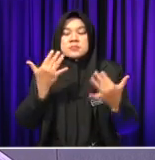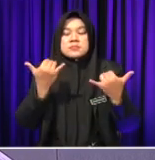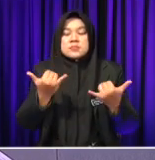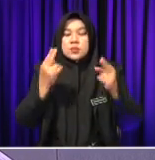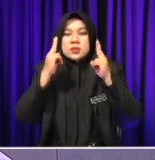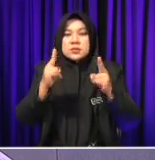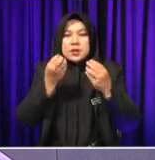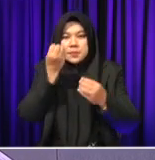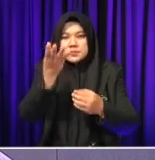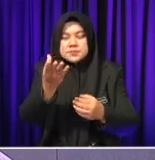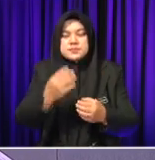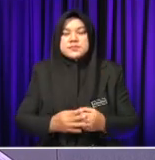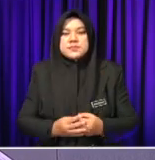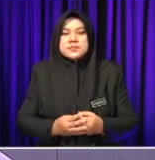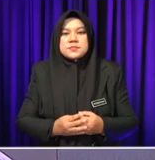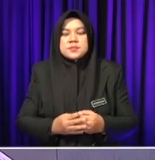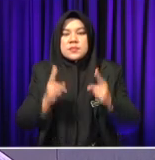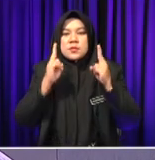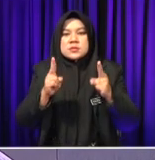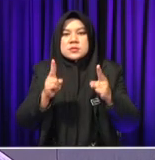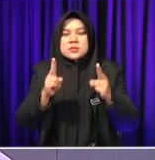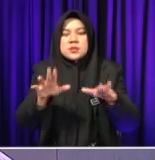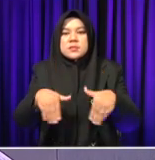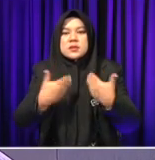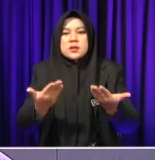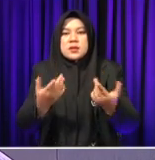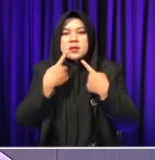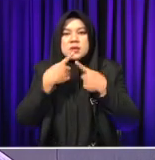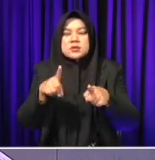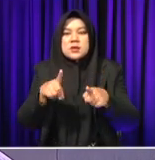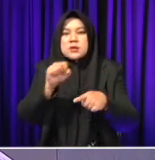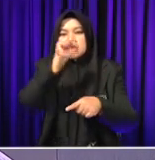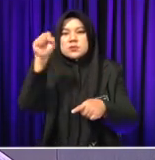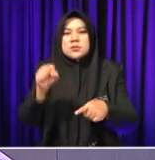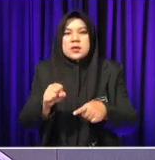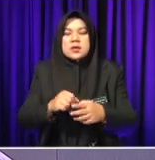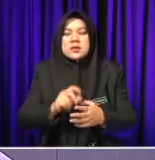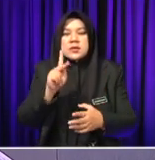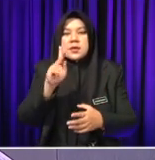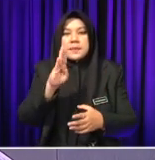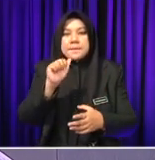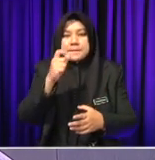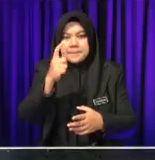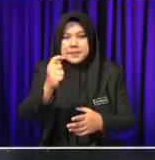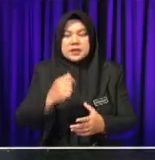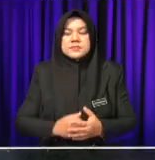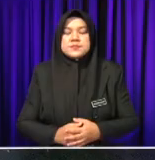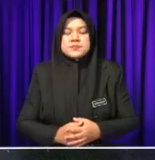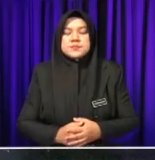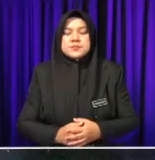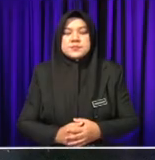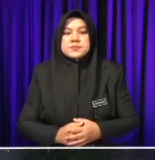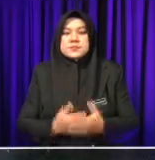Ustazah Nurul Nad Abdul latib Ustazah bagaimana kita nak jawab soalan kebat Ustazah silakan Baiklah terima kasih